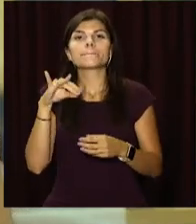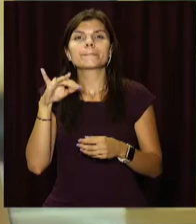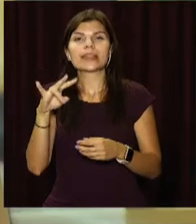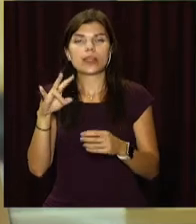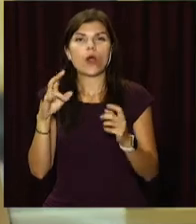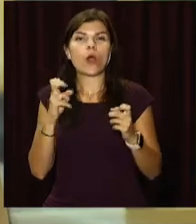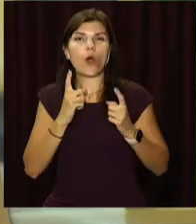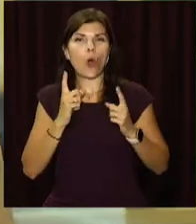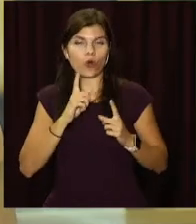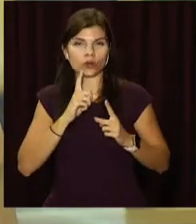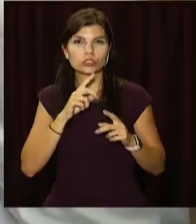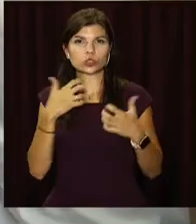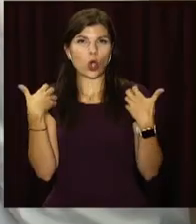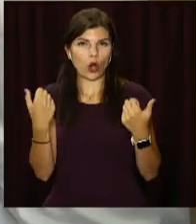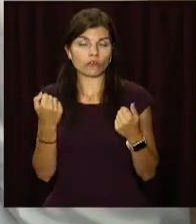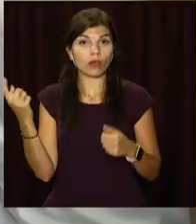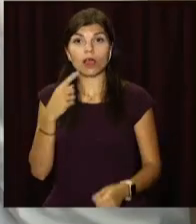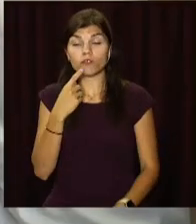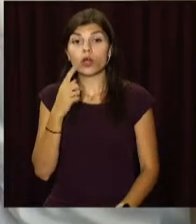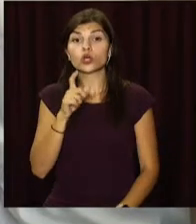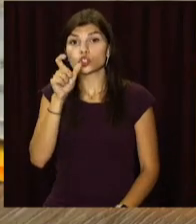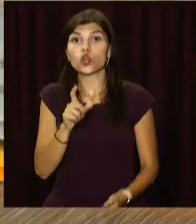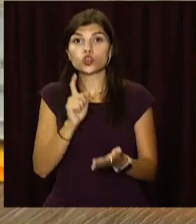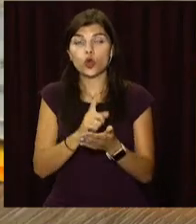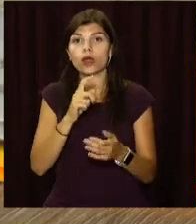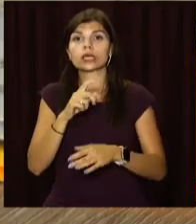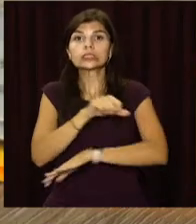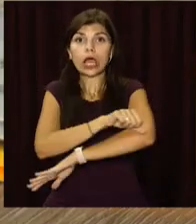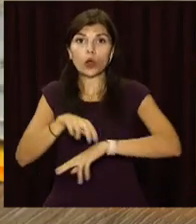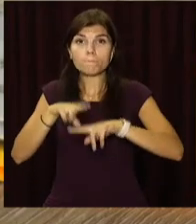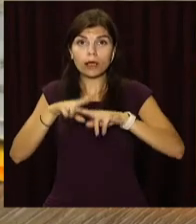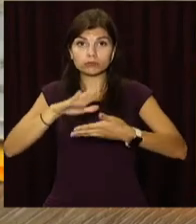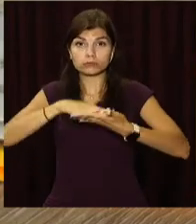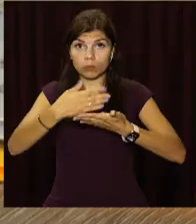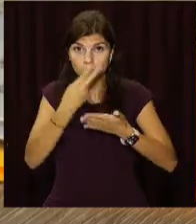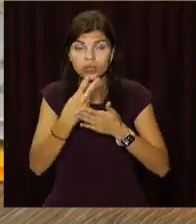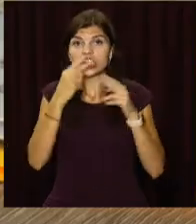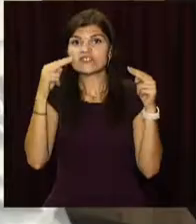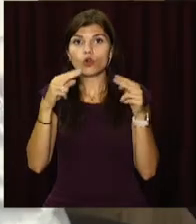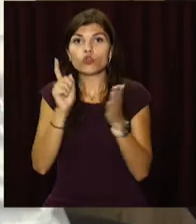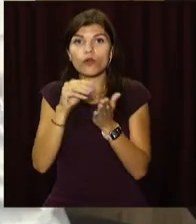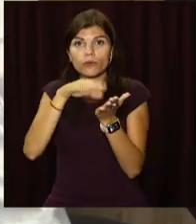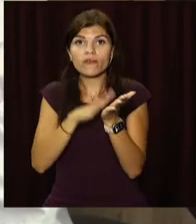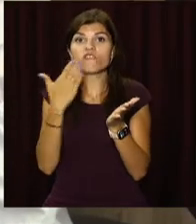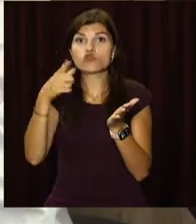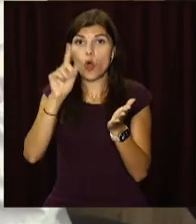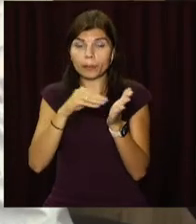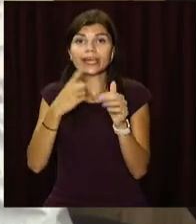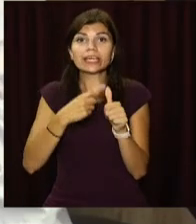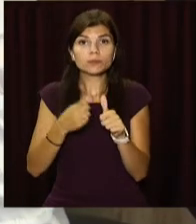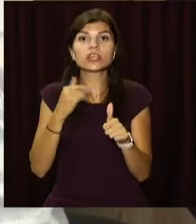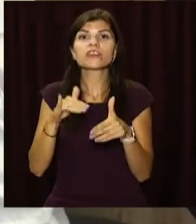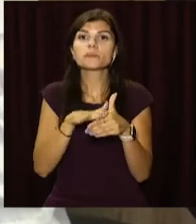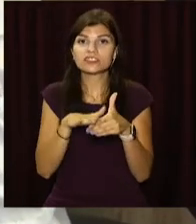здоров'я. Там зазначають, пацієнт має пред'явити закордонний паспорт, у свідоцтво мають внести його номер, ім'я